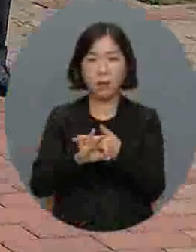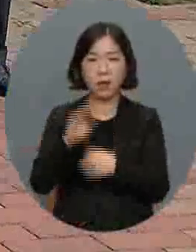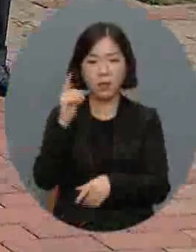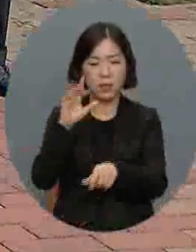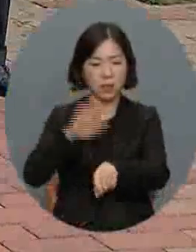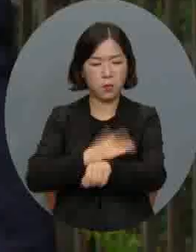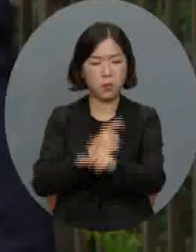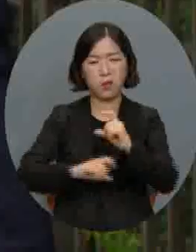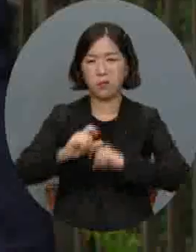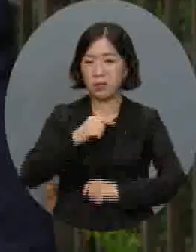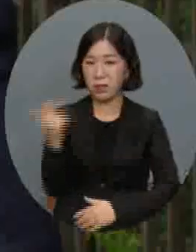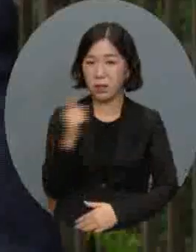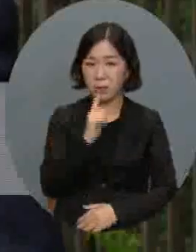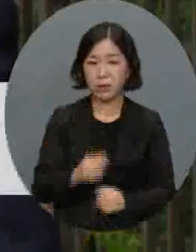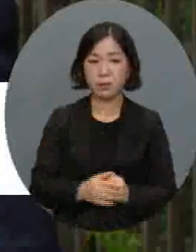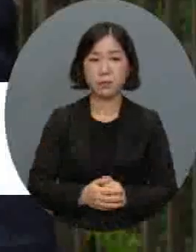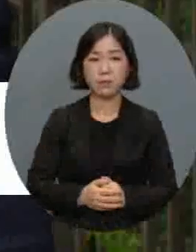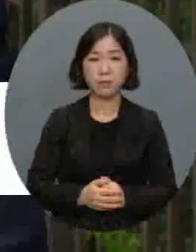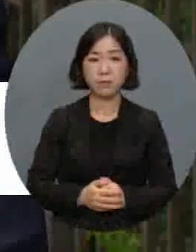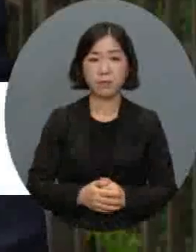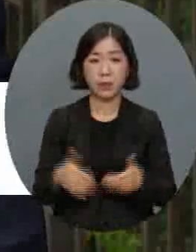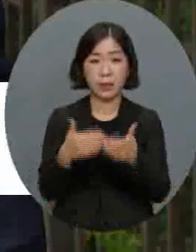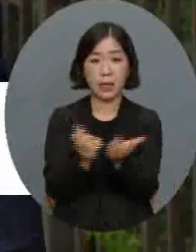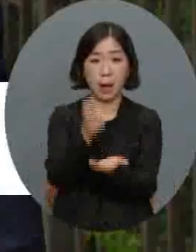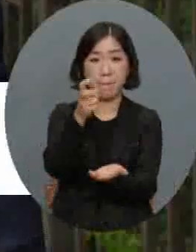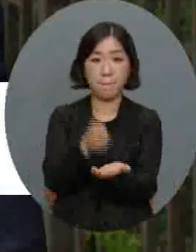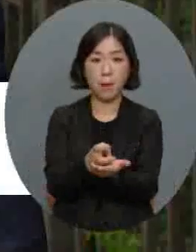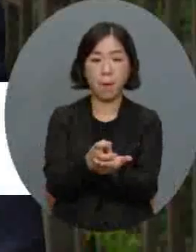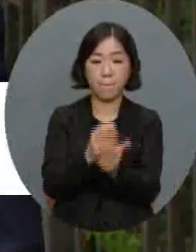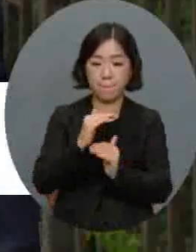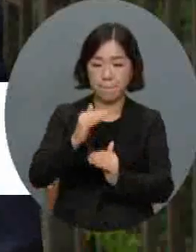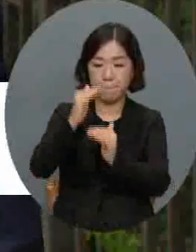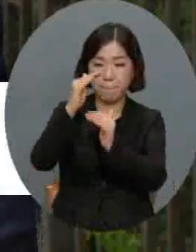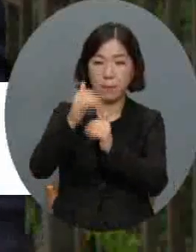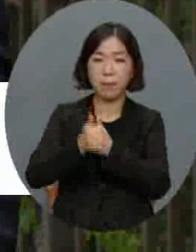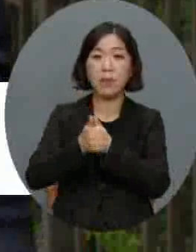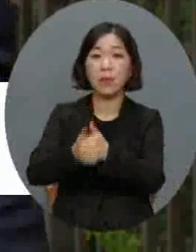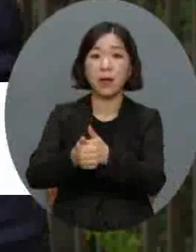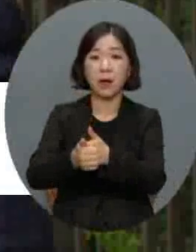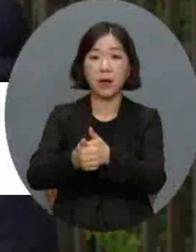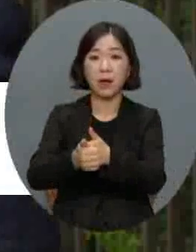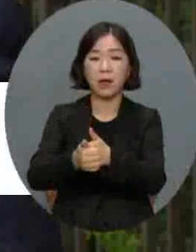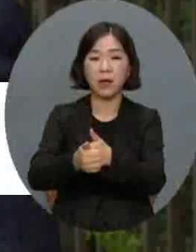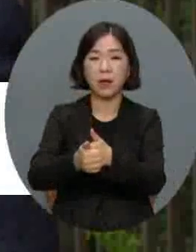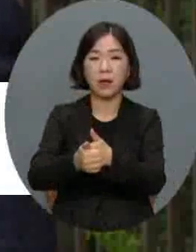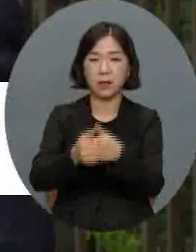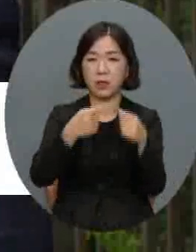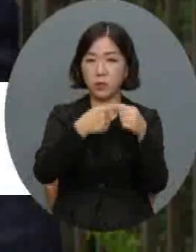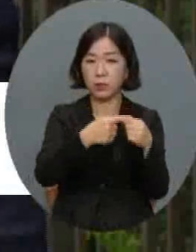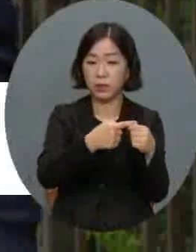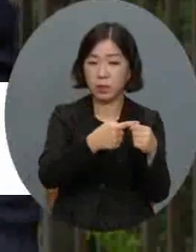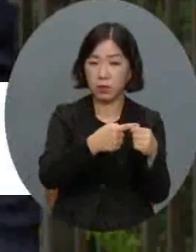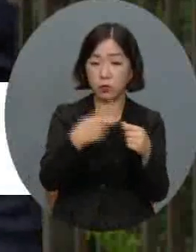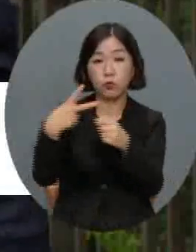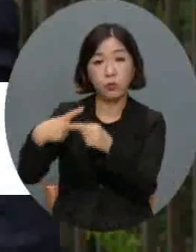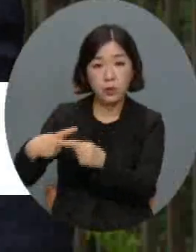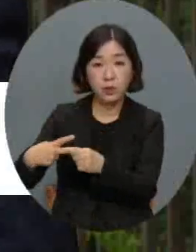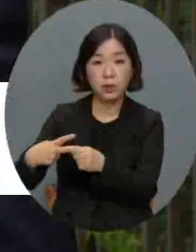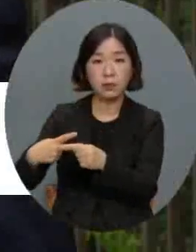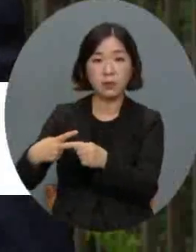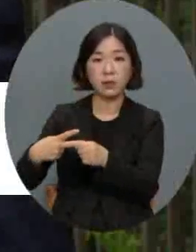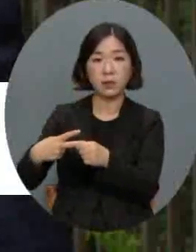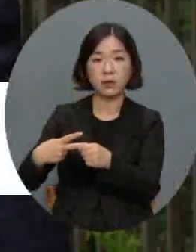크다는 것입니다. 당은 당규의 원칙대로 진행할 수 있도록 해줘야 된다. 이게 첫 번째 이제 고민이고요. 두